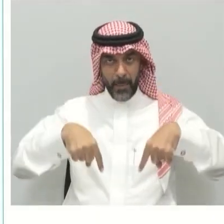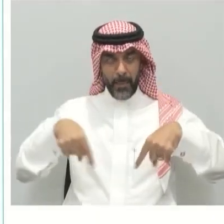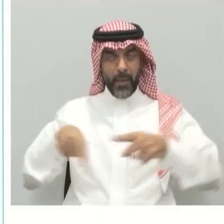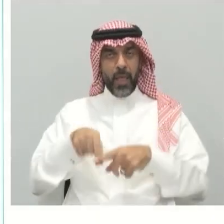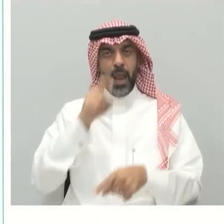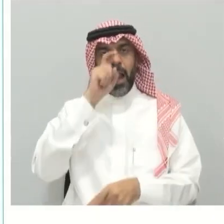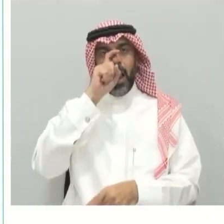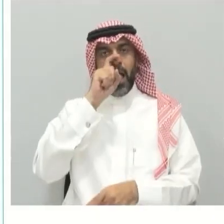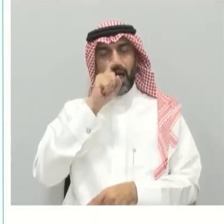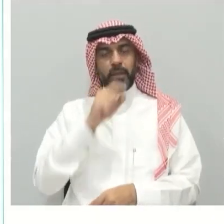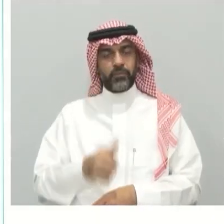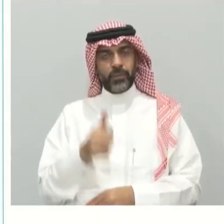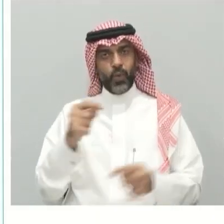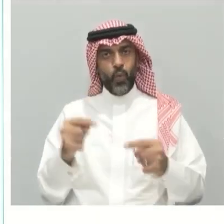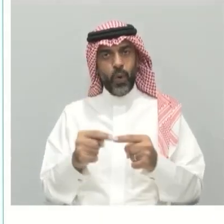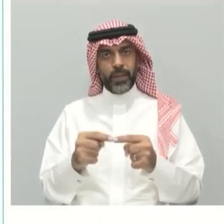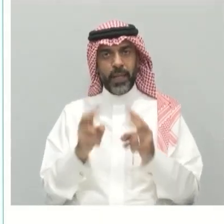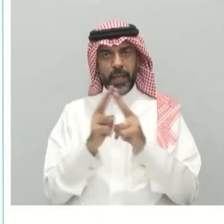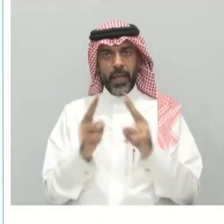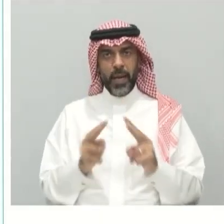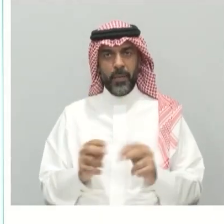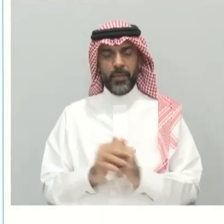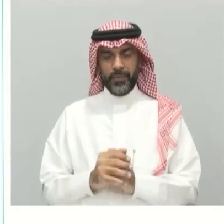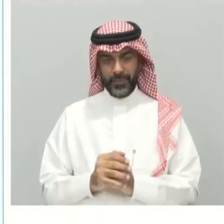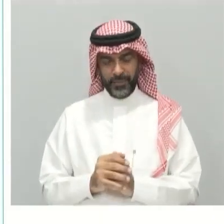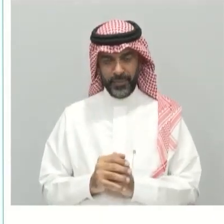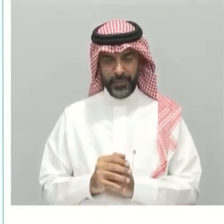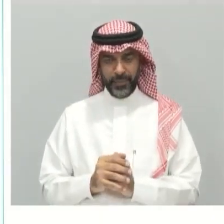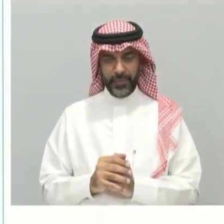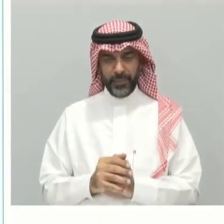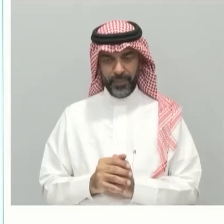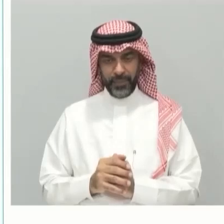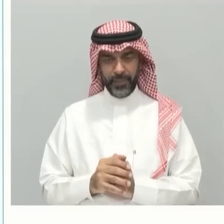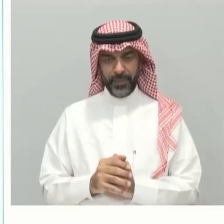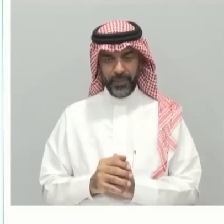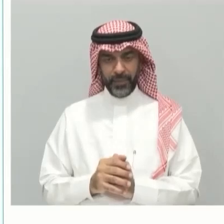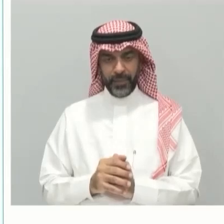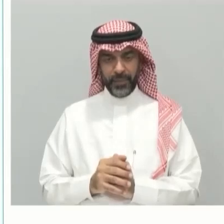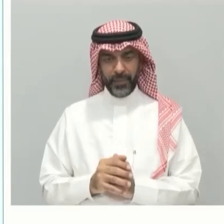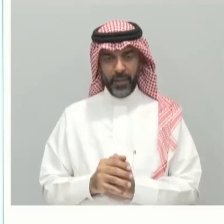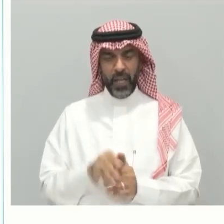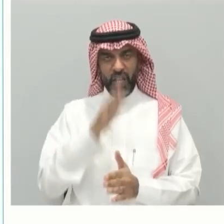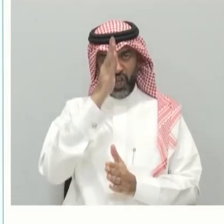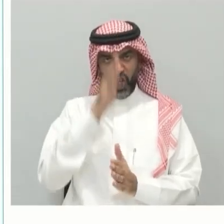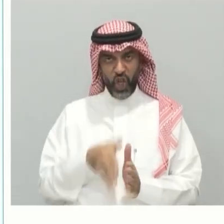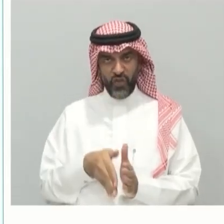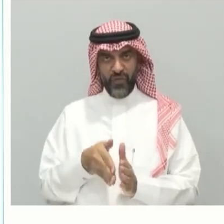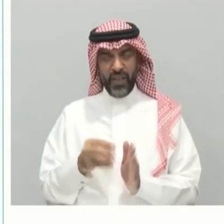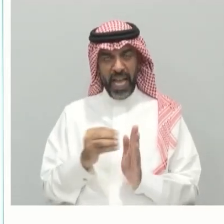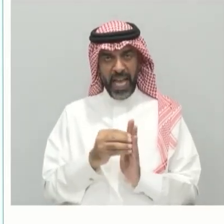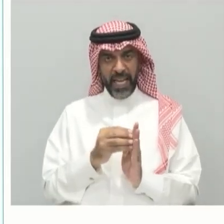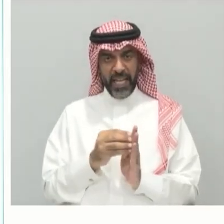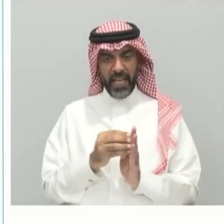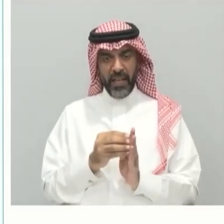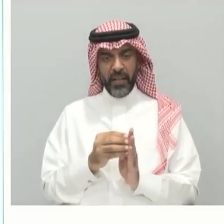للتيار الكهربائي حتى نستطيع ان نقول عليه نصف الخليه اذا نصف الخليه عندي هنا اما نصف تفاعل الاختزال بهذا